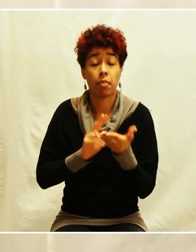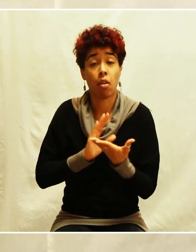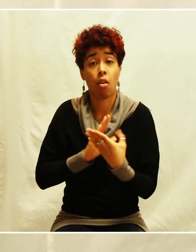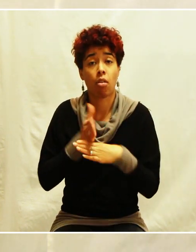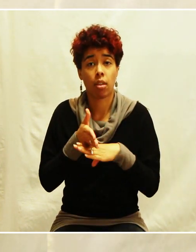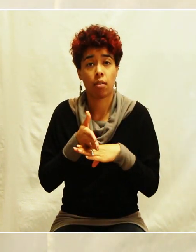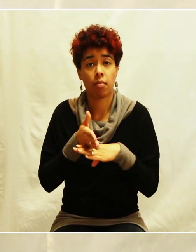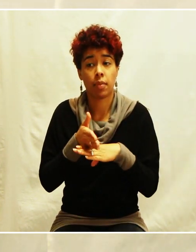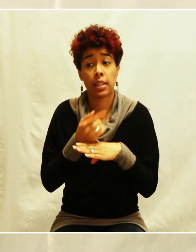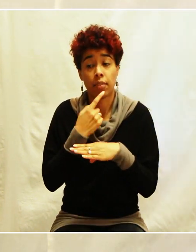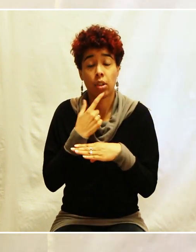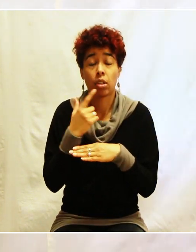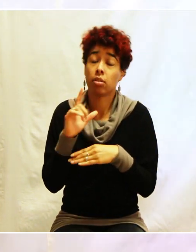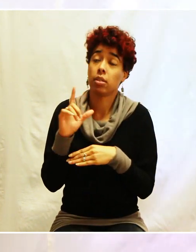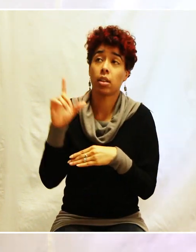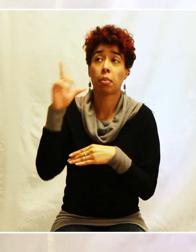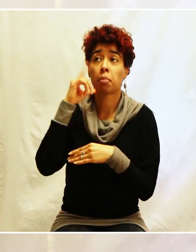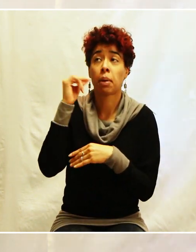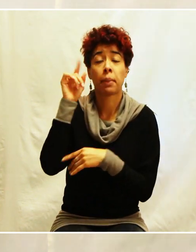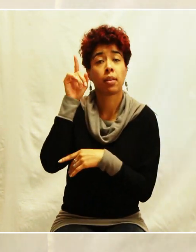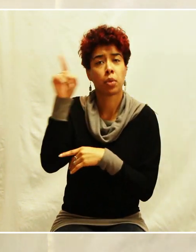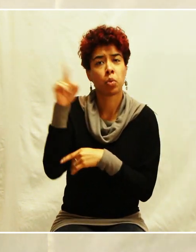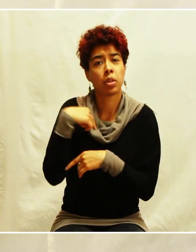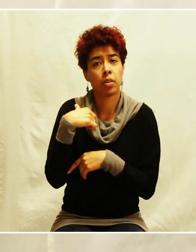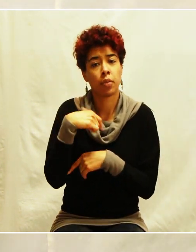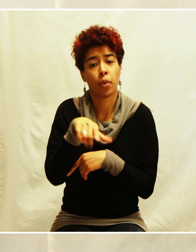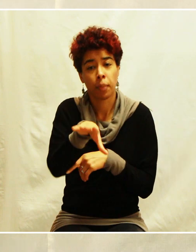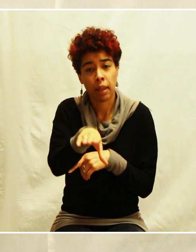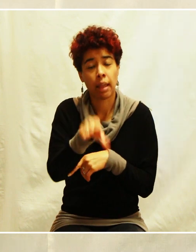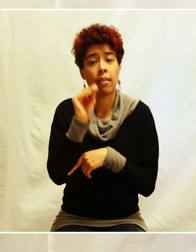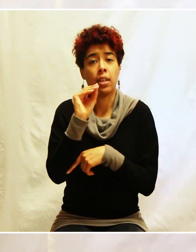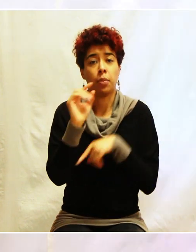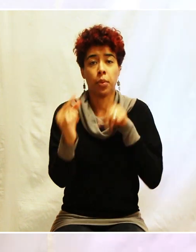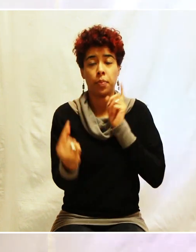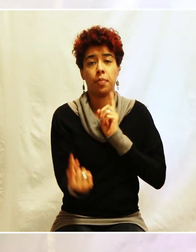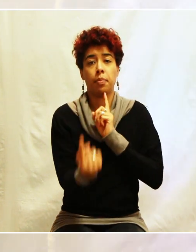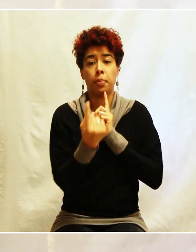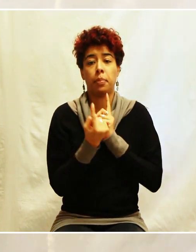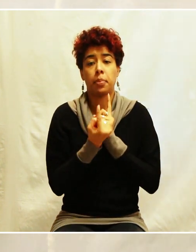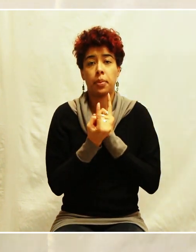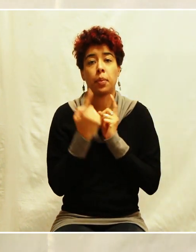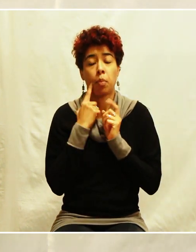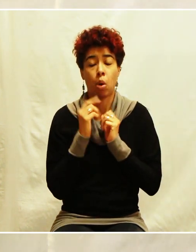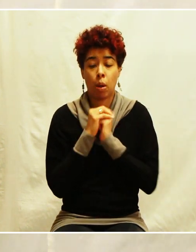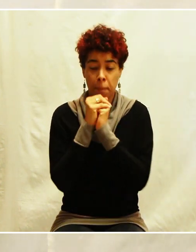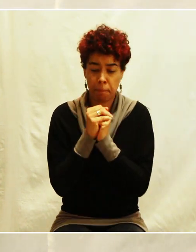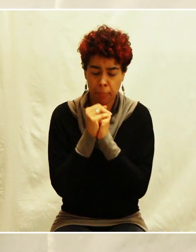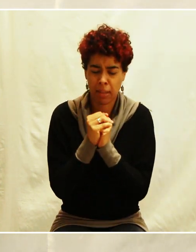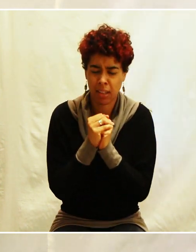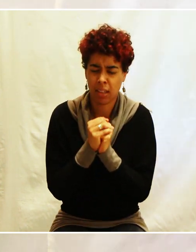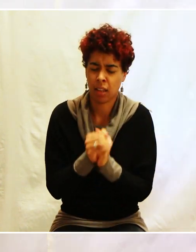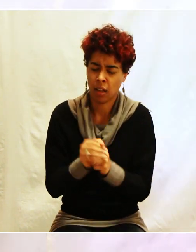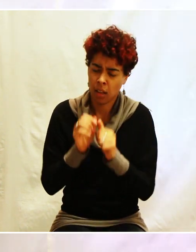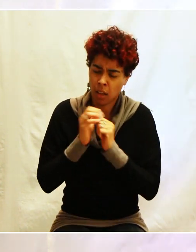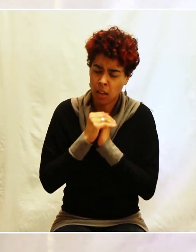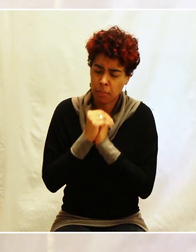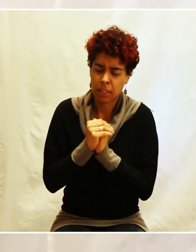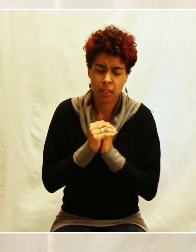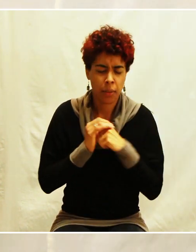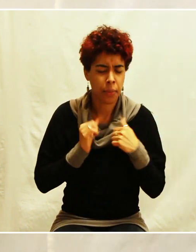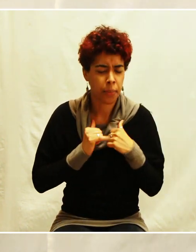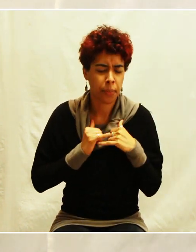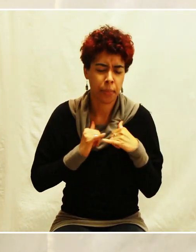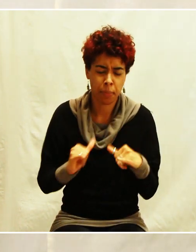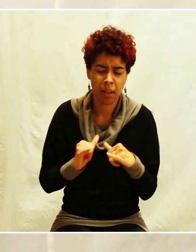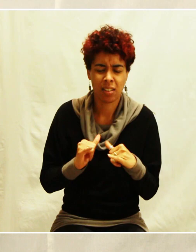nous invite à venir dans sa présence pour venir prier, intercéder, lui